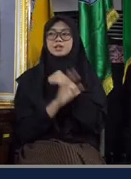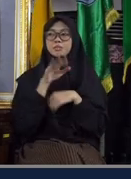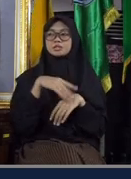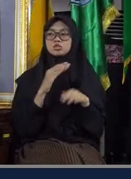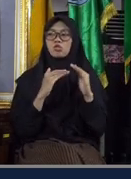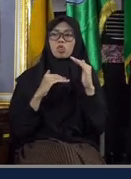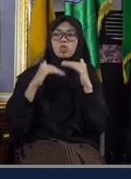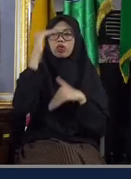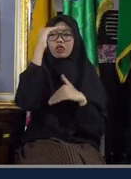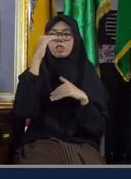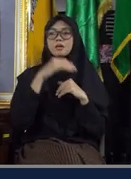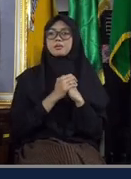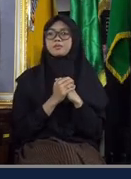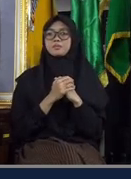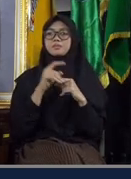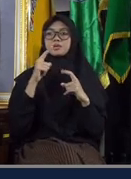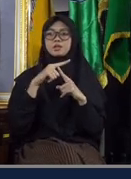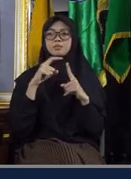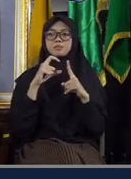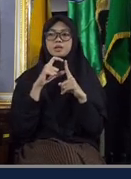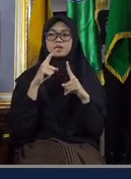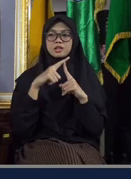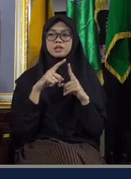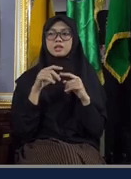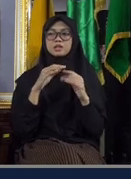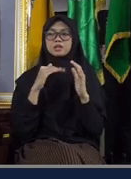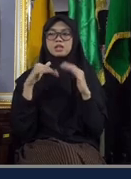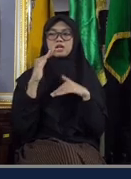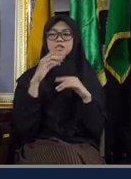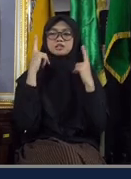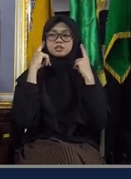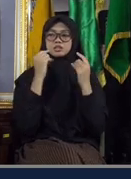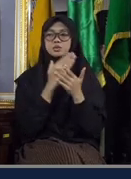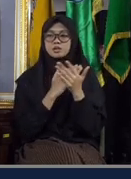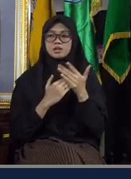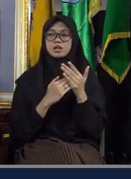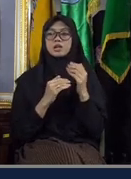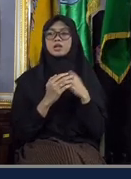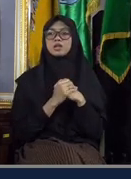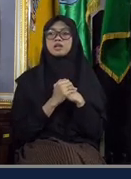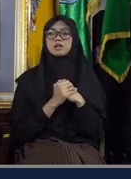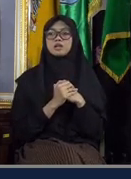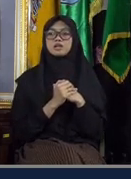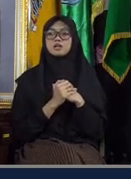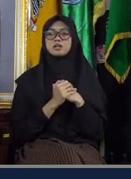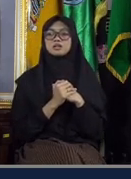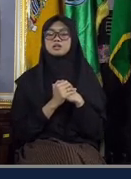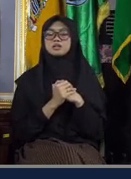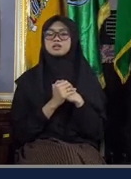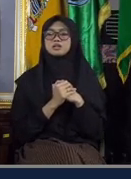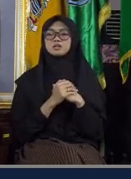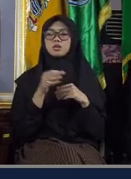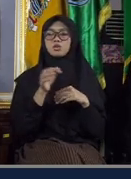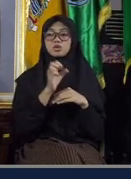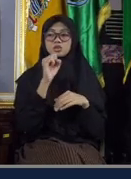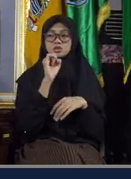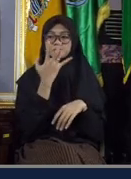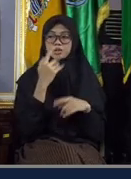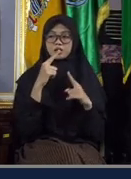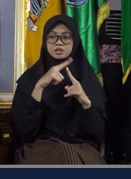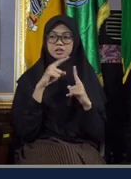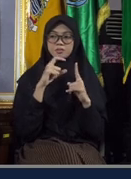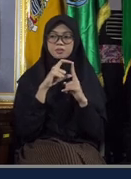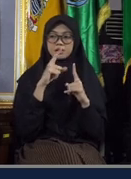atas Jawa Tengah Kendal TKnya di atas Jawa Tengah standingnya masih Jadi PR kota Semarang